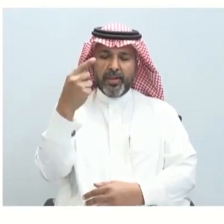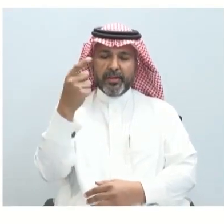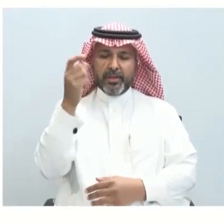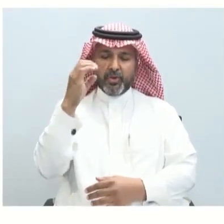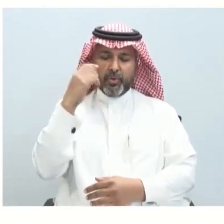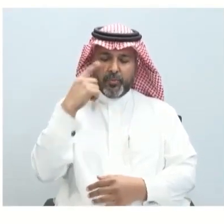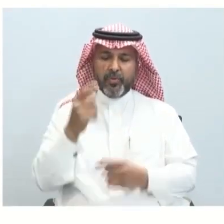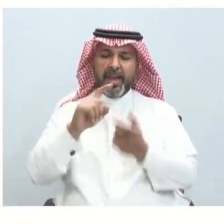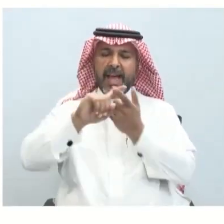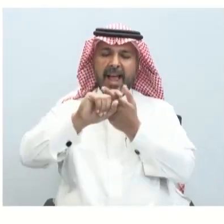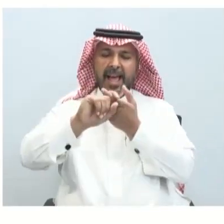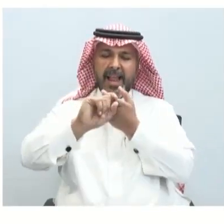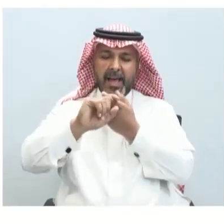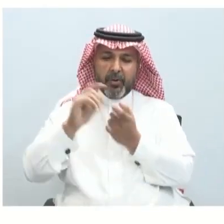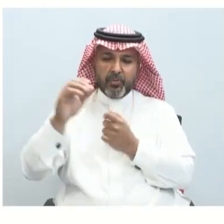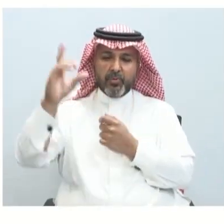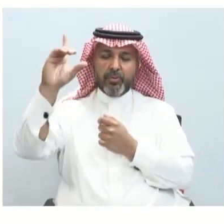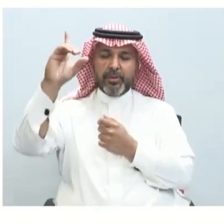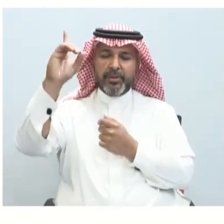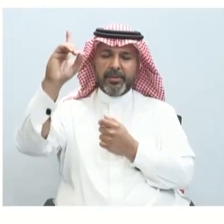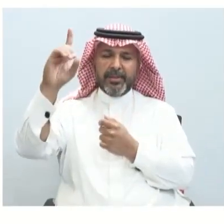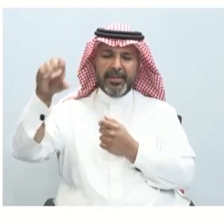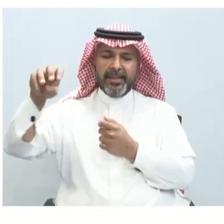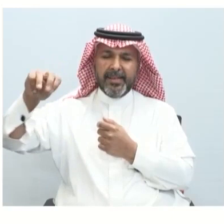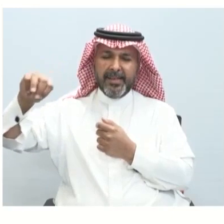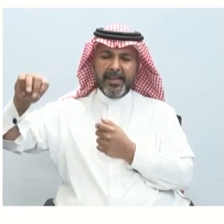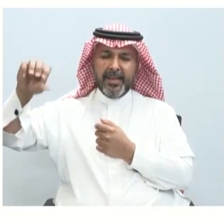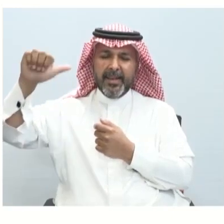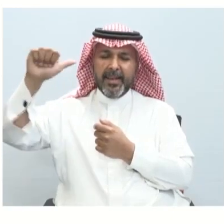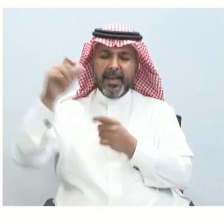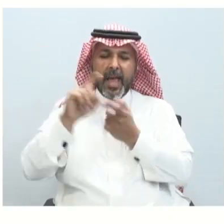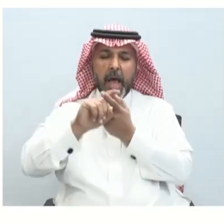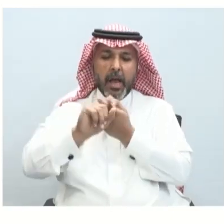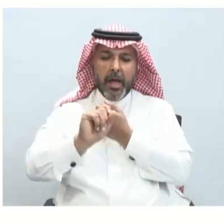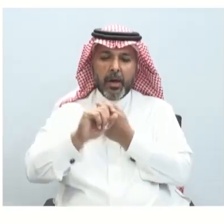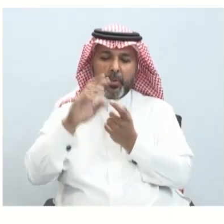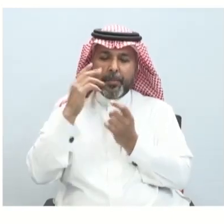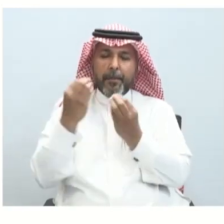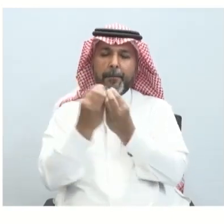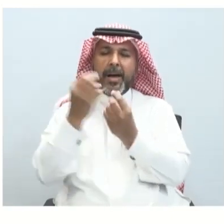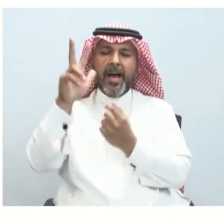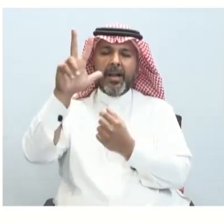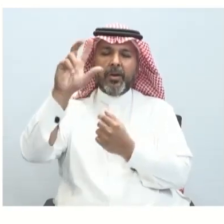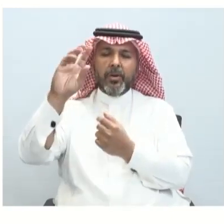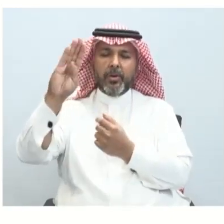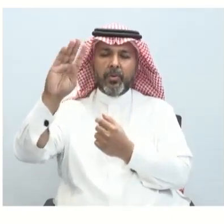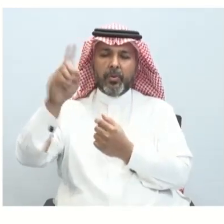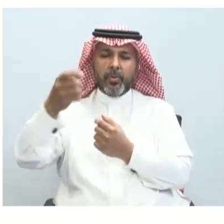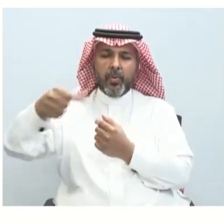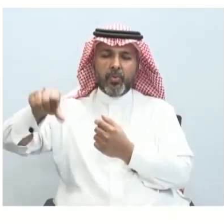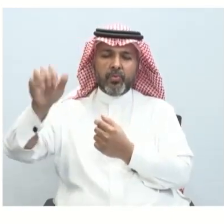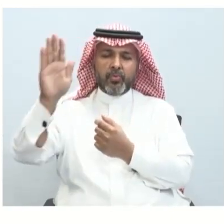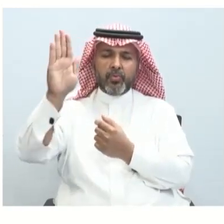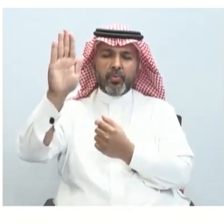الديني والكروموسوم والكروماتين يتالف الكروموسوم من الدي ان اي اما